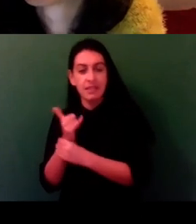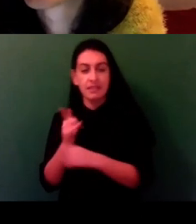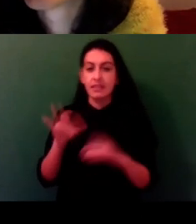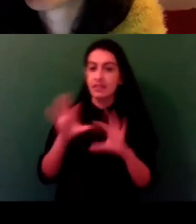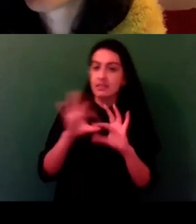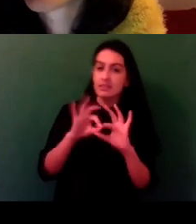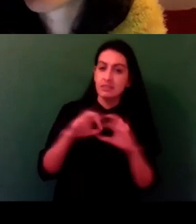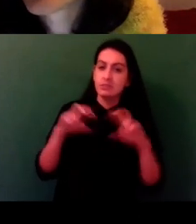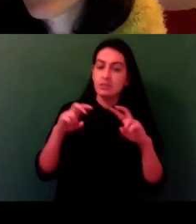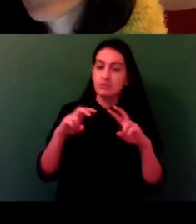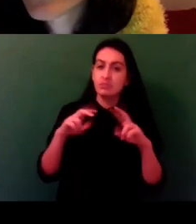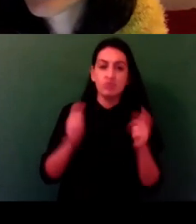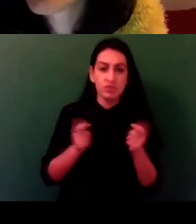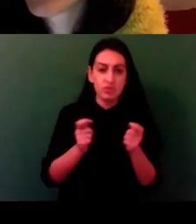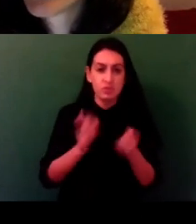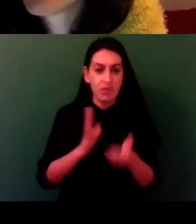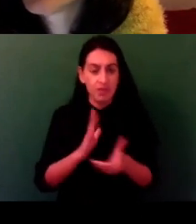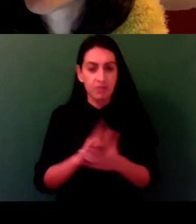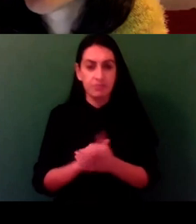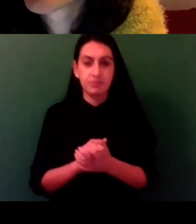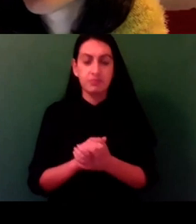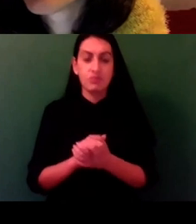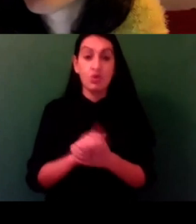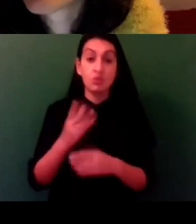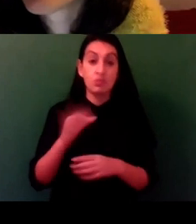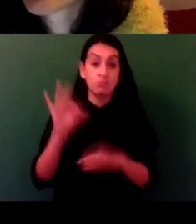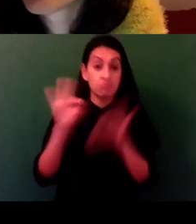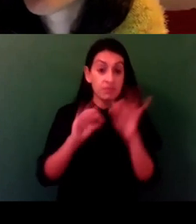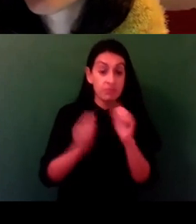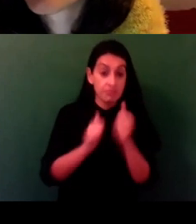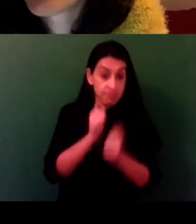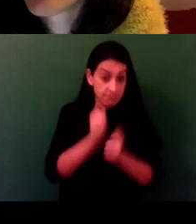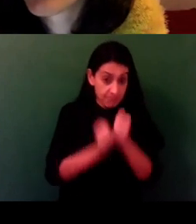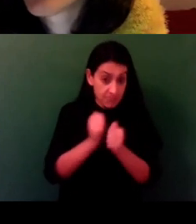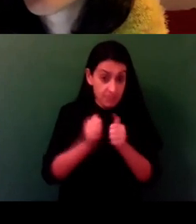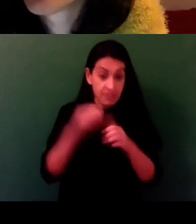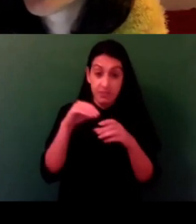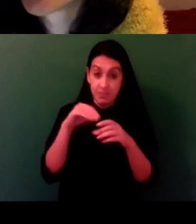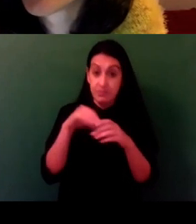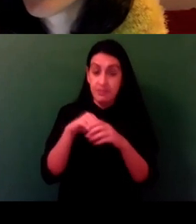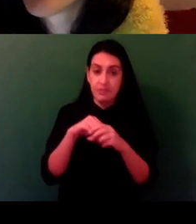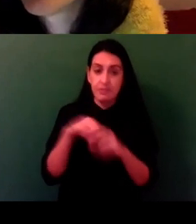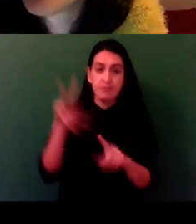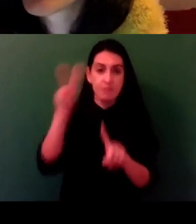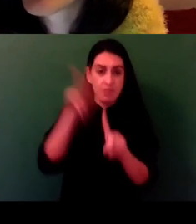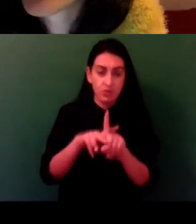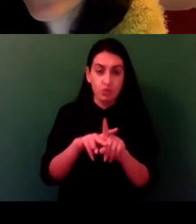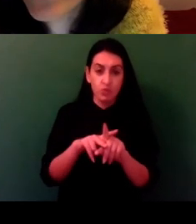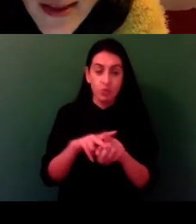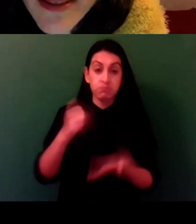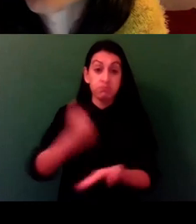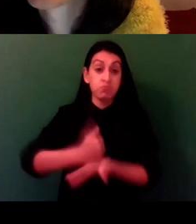zamanda birçok mimari ve kentsel tasarım yarışmasının katılımcısı ve ödül almış bir mimar